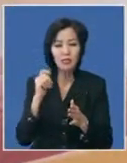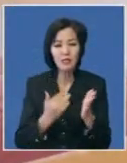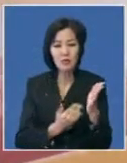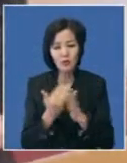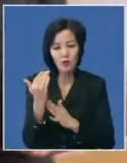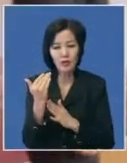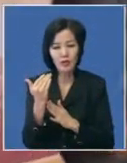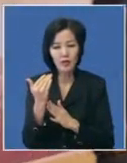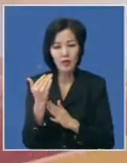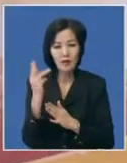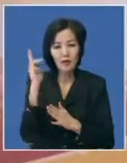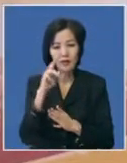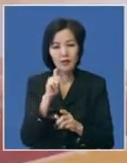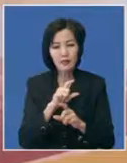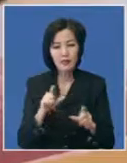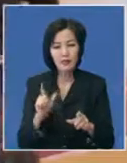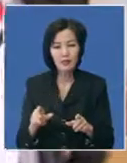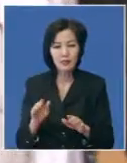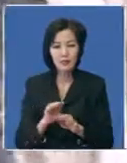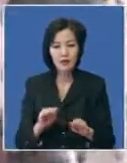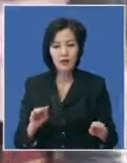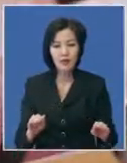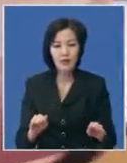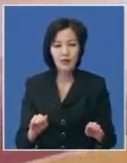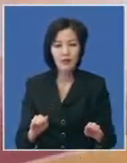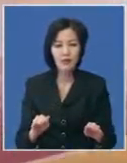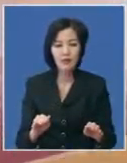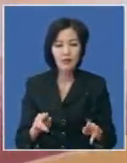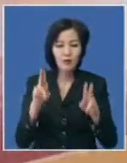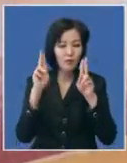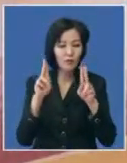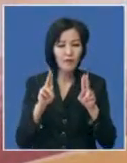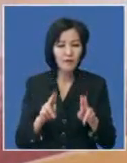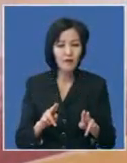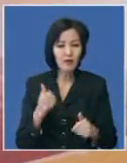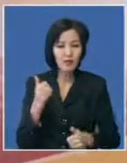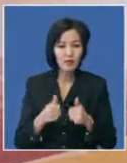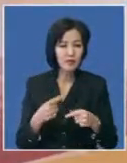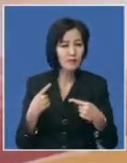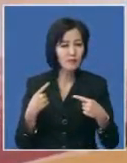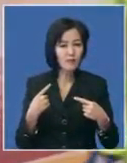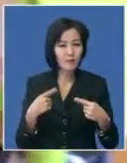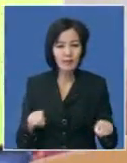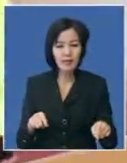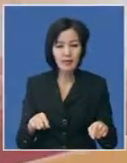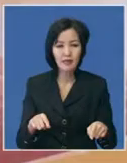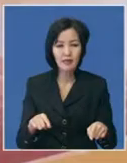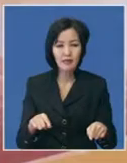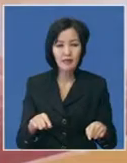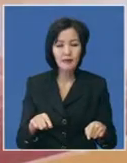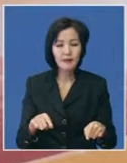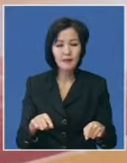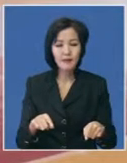өйткені мектеп жасында балалар арасында ол жасөспірімдер арасында чемпионат, бұдан басқа жүйемен